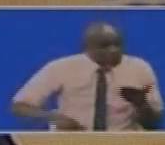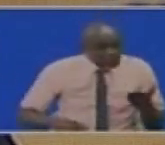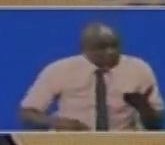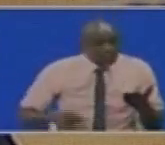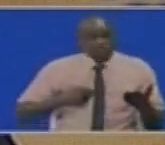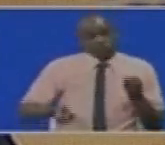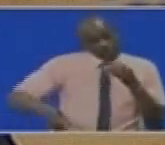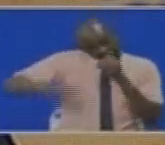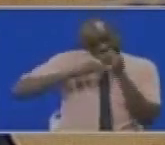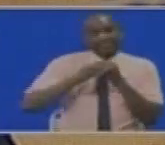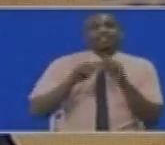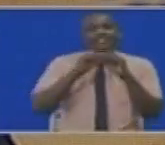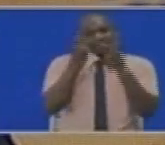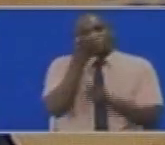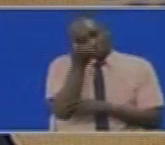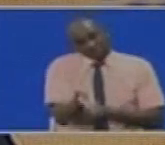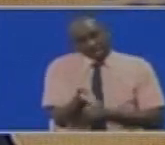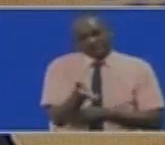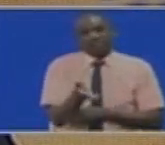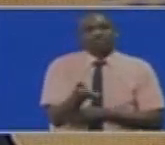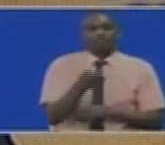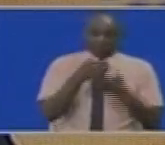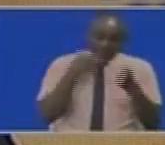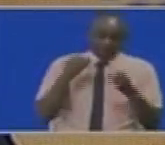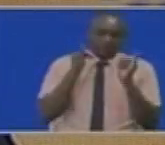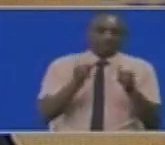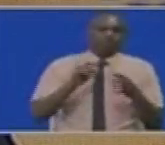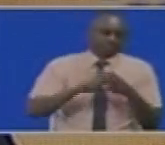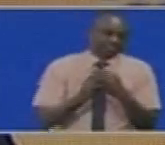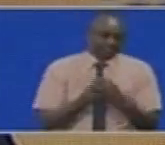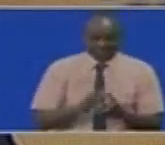la kuongeza ama kupanua ligi ya KPL kabla ya msimu mpya kuanza.